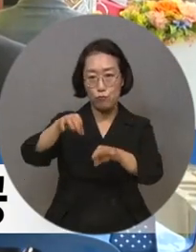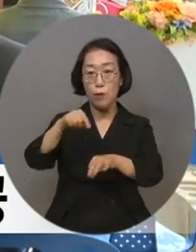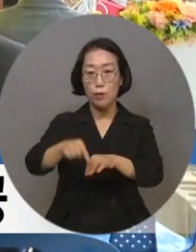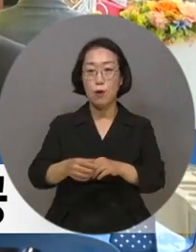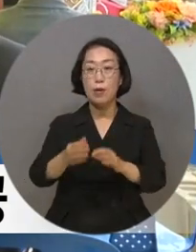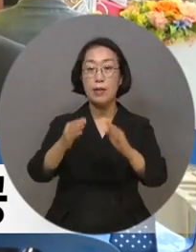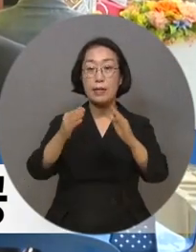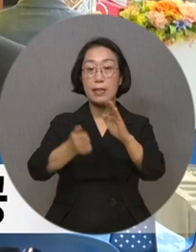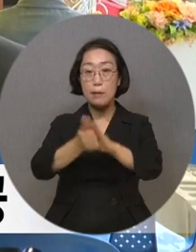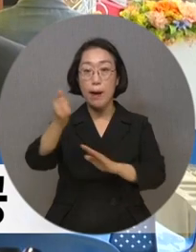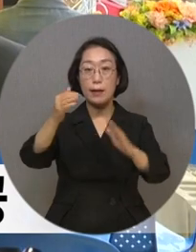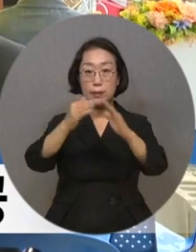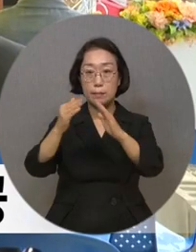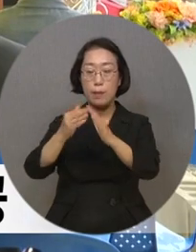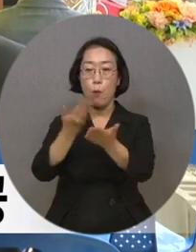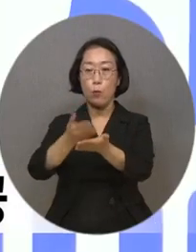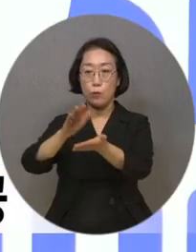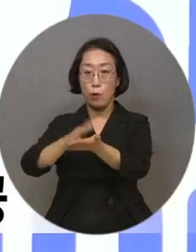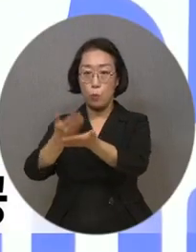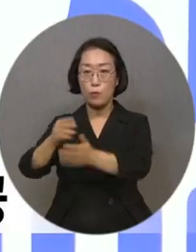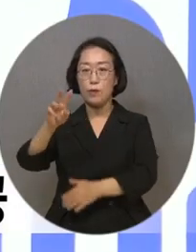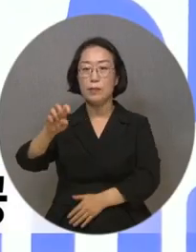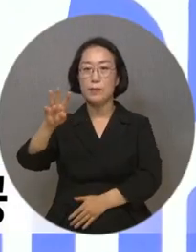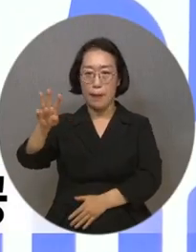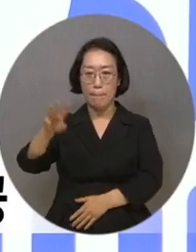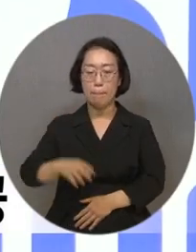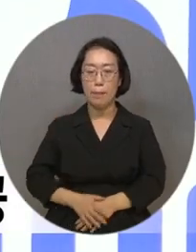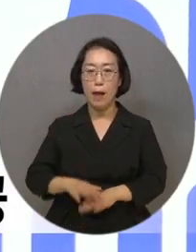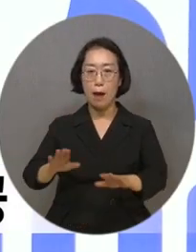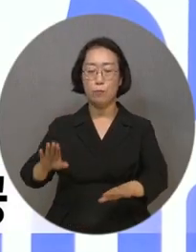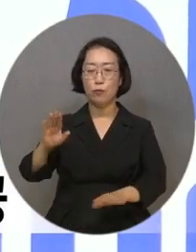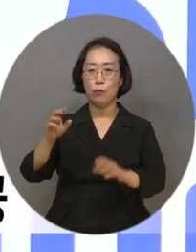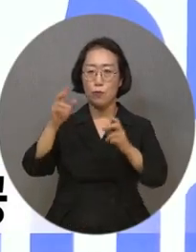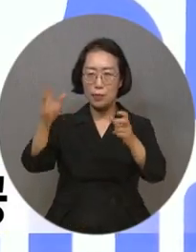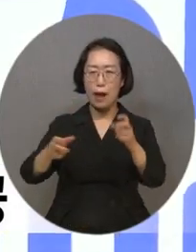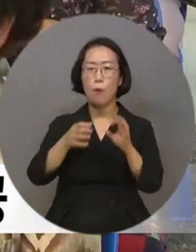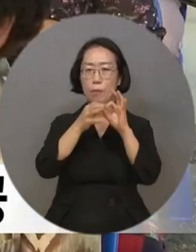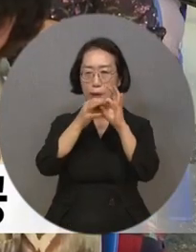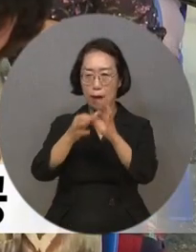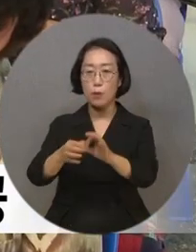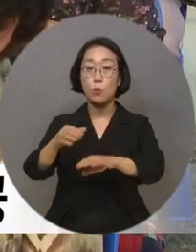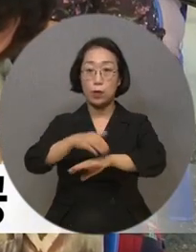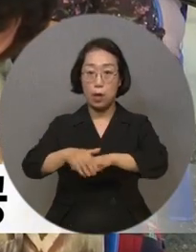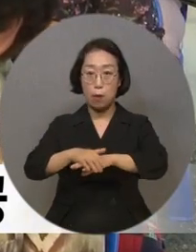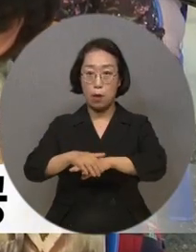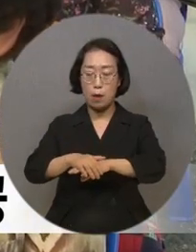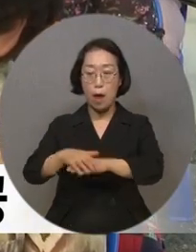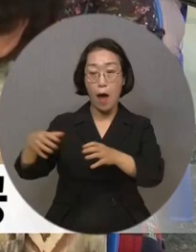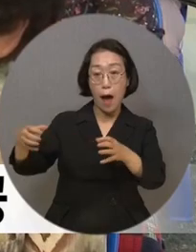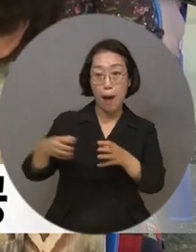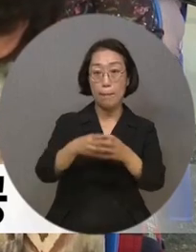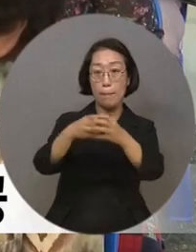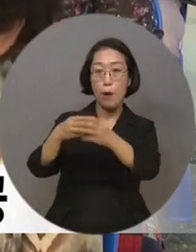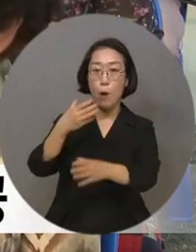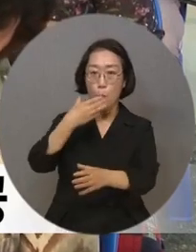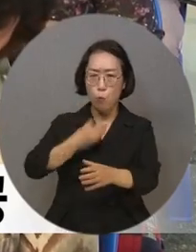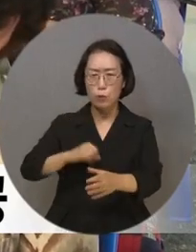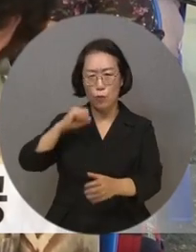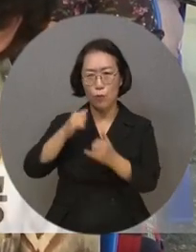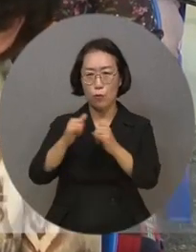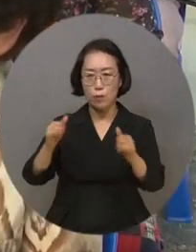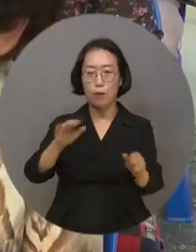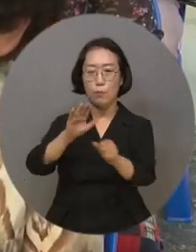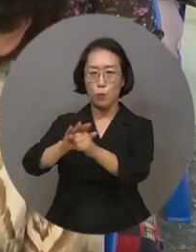희망하우스 23개소를 탄생시켰으며 앞으로도 사업을 확대하겠다고 밝혀 민관협력을 통한 복지사각지대